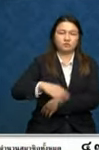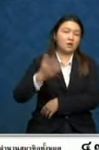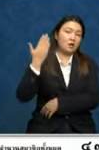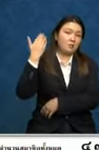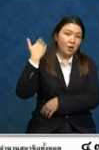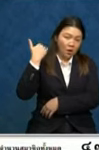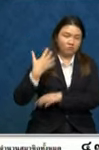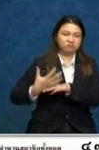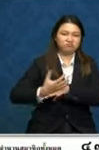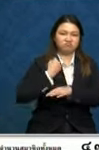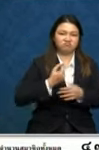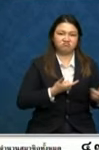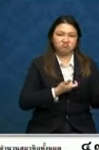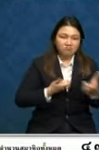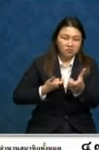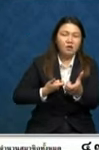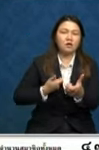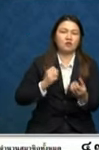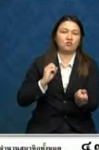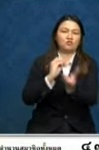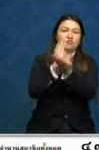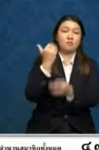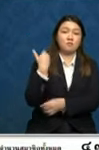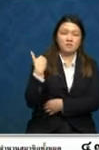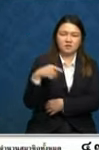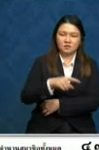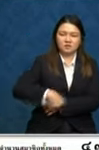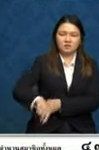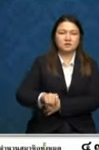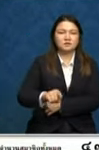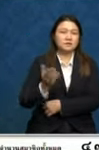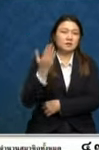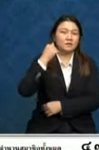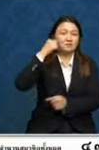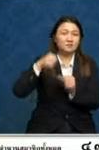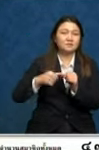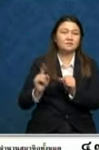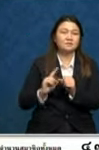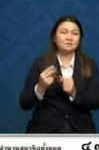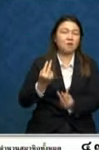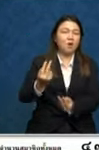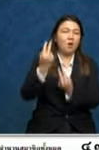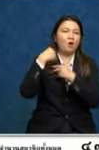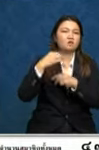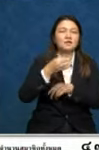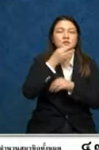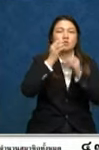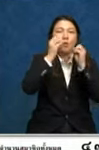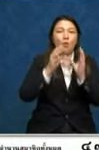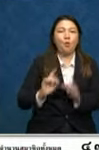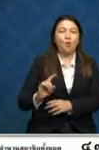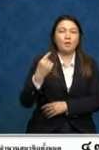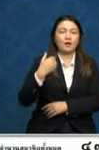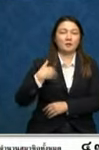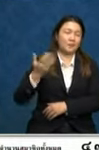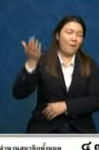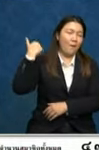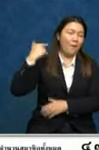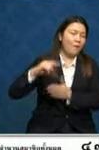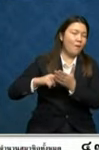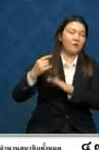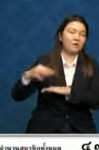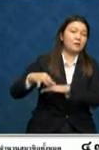คอมมิวนิสต์ท่านประธานครับท่านประธานก็เคยเห็นตั้งแต่ในสมัยที่เราเป็นครูใหม่ๆผมก็เป็นครูให